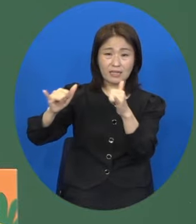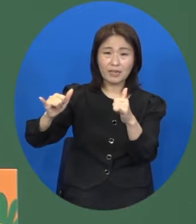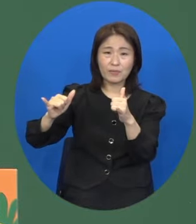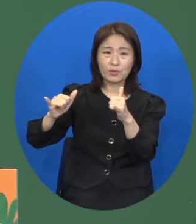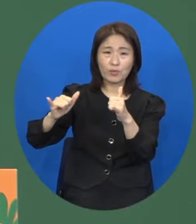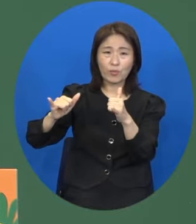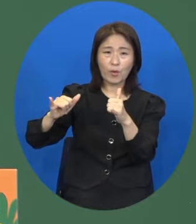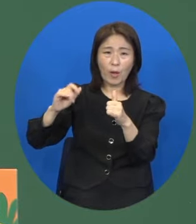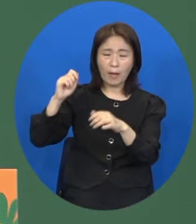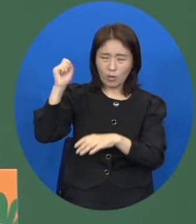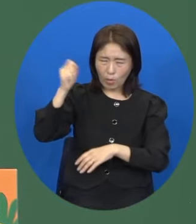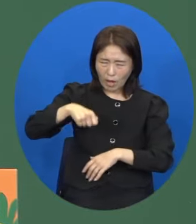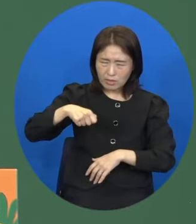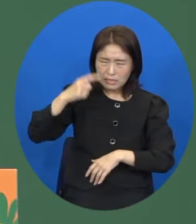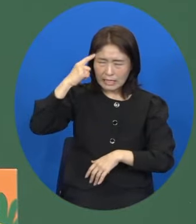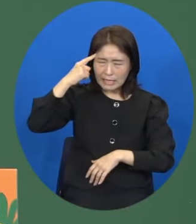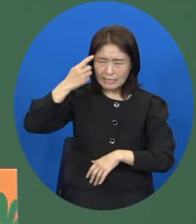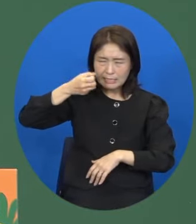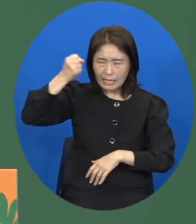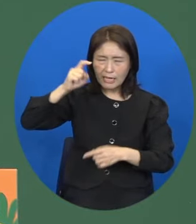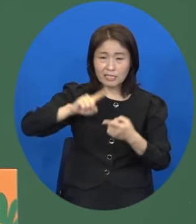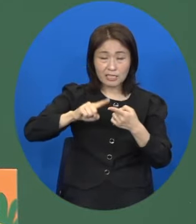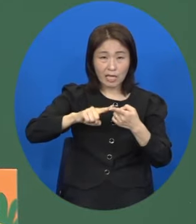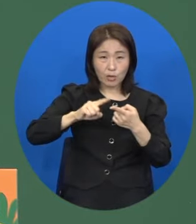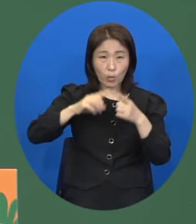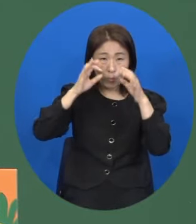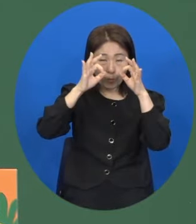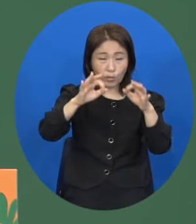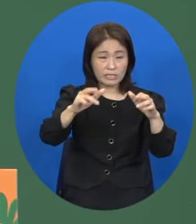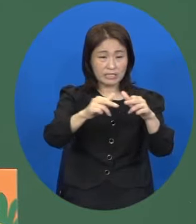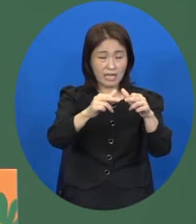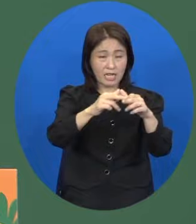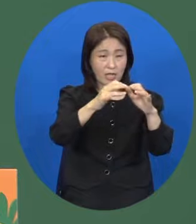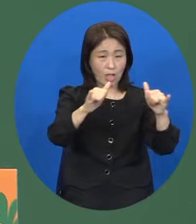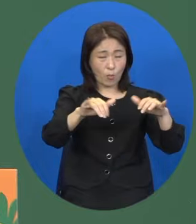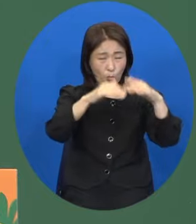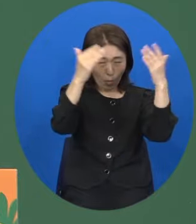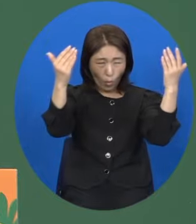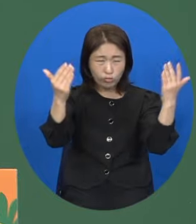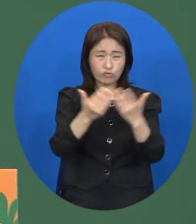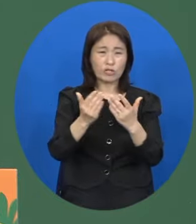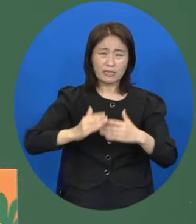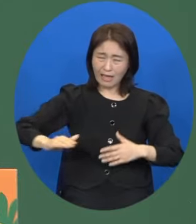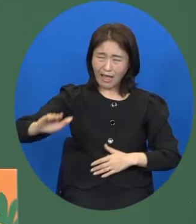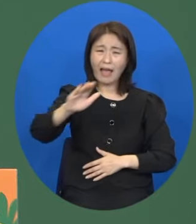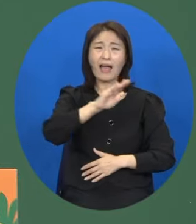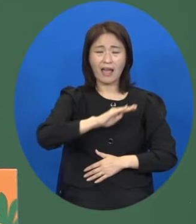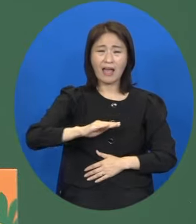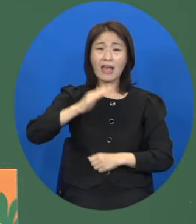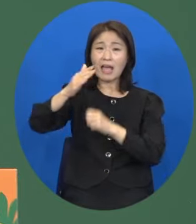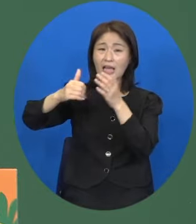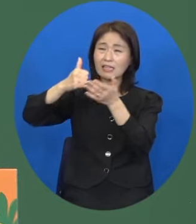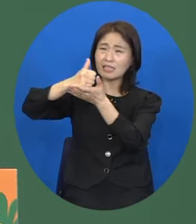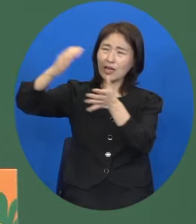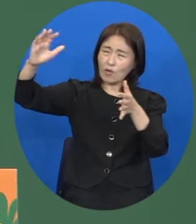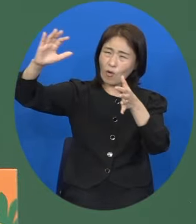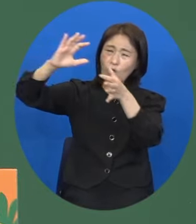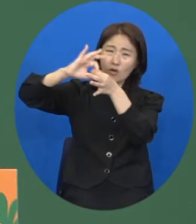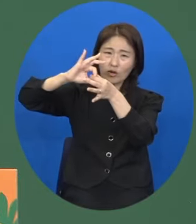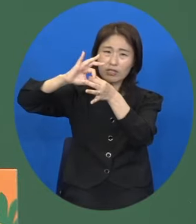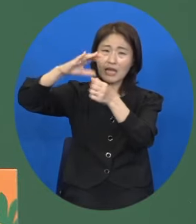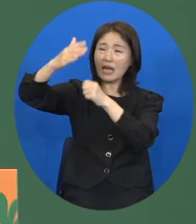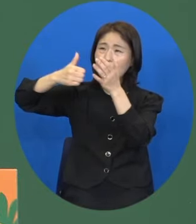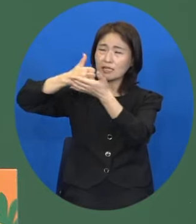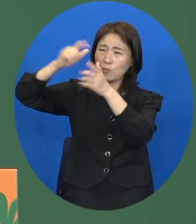장애인 모두가 다 하나님 형상으로 지음받은 하나님과 연결된 존재,